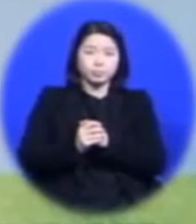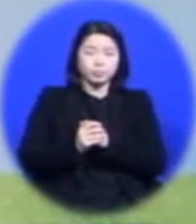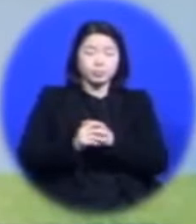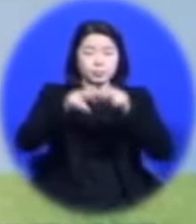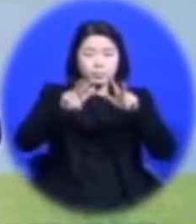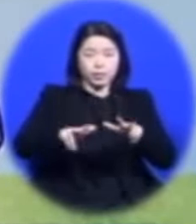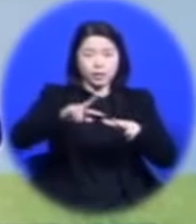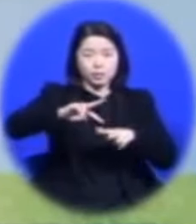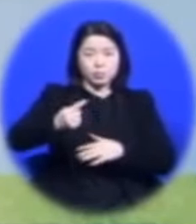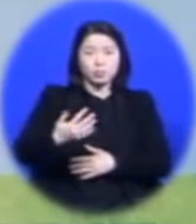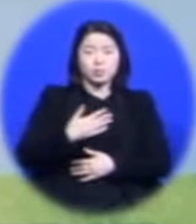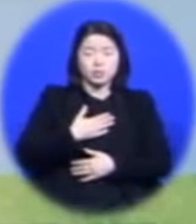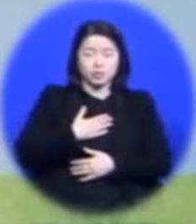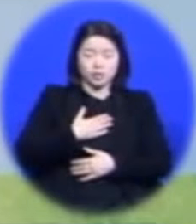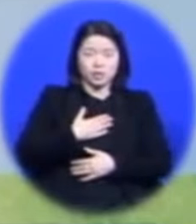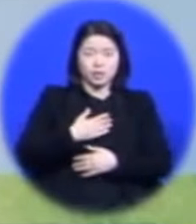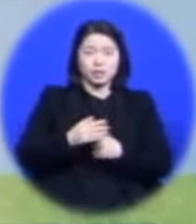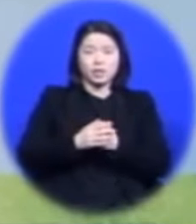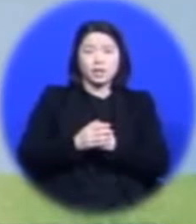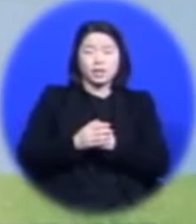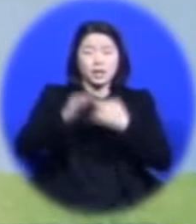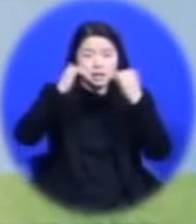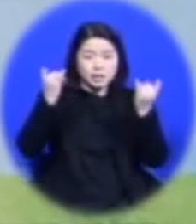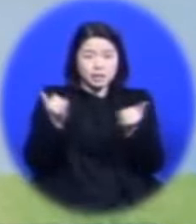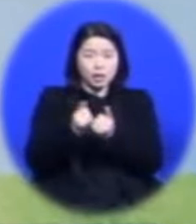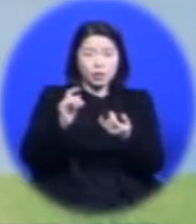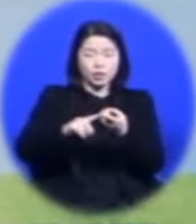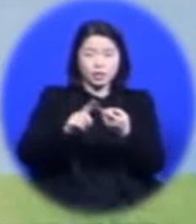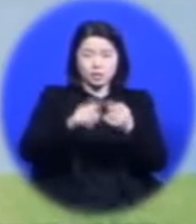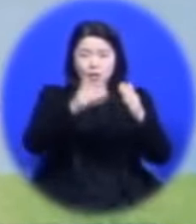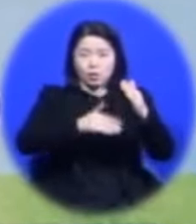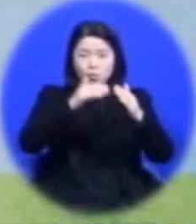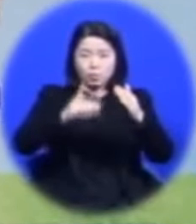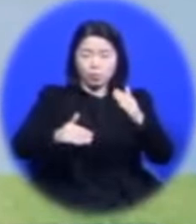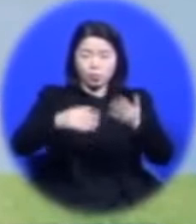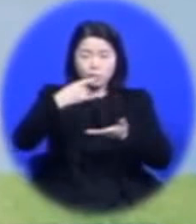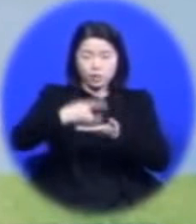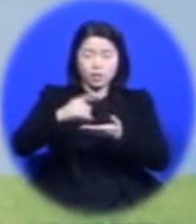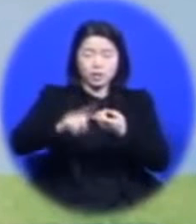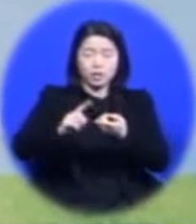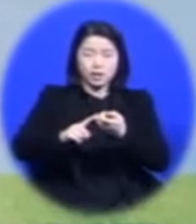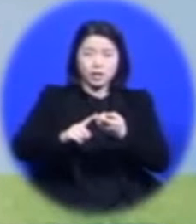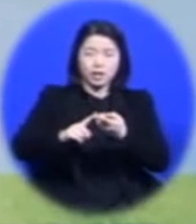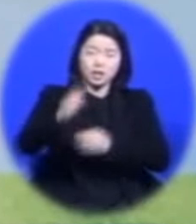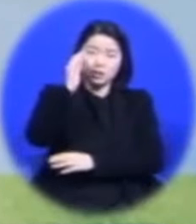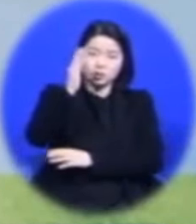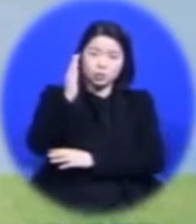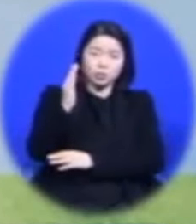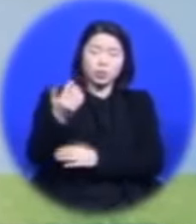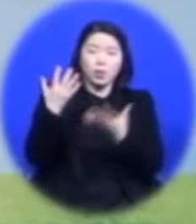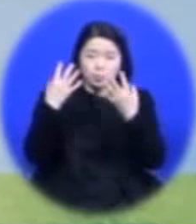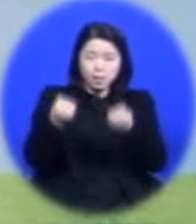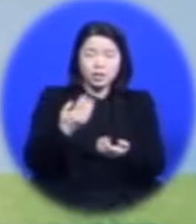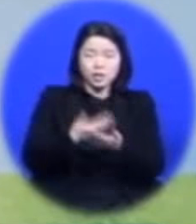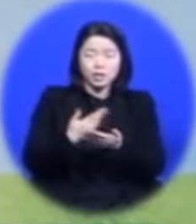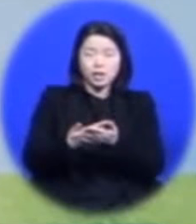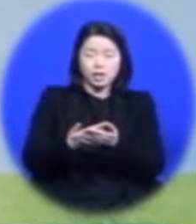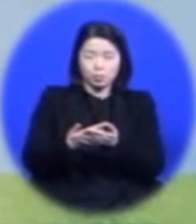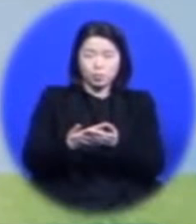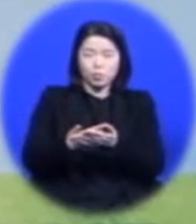지금도 저에게 사회에 대해서 공의에 대한 설교를 좀 많이 해 달라는 요청을 하시는 분들이